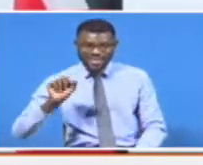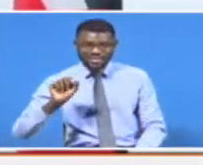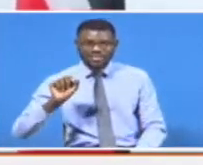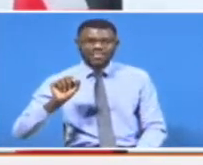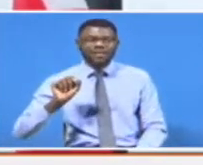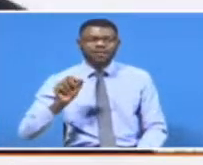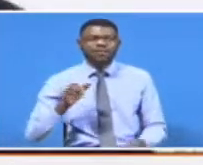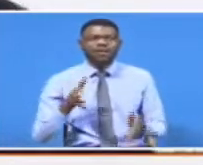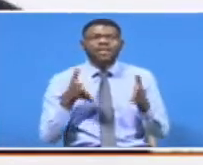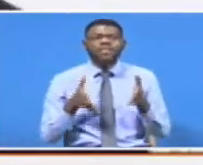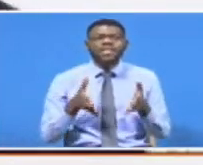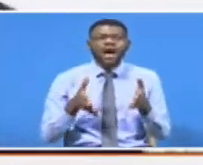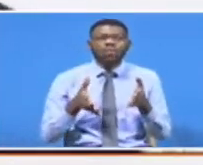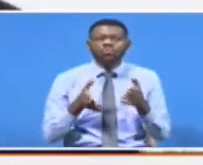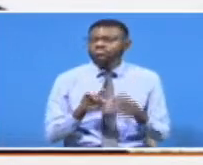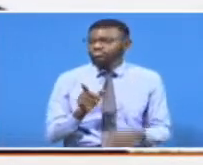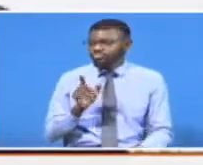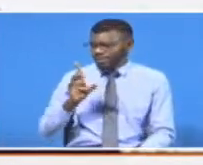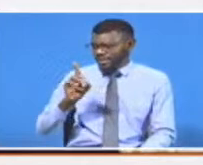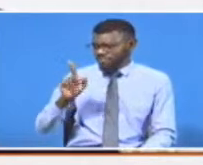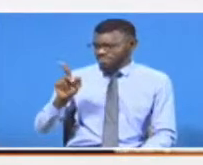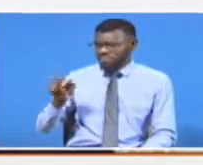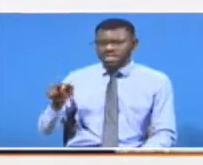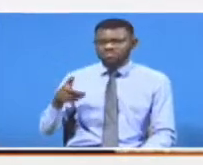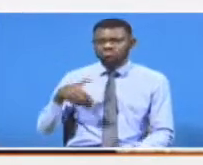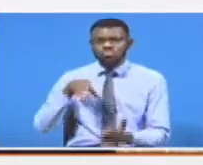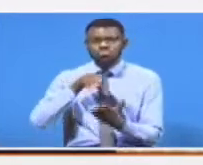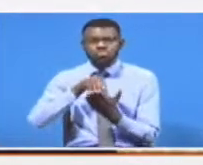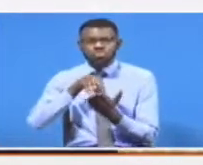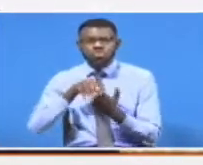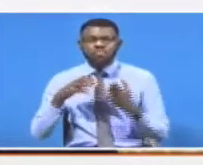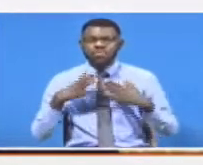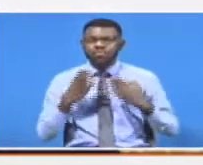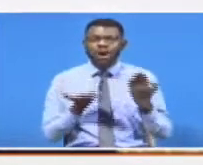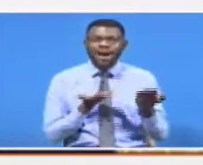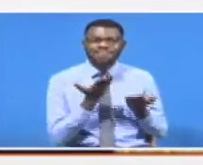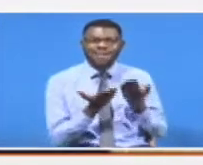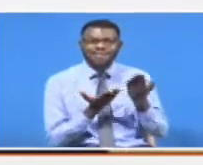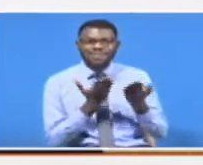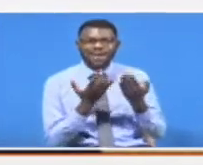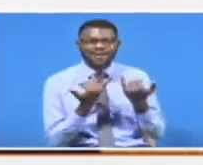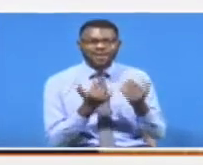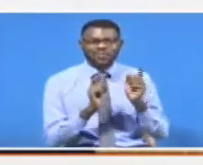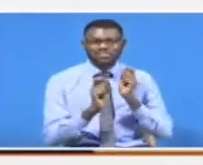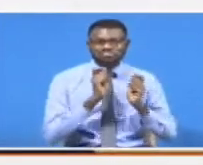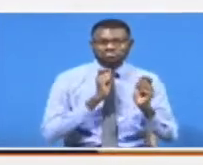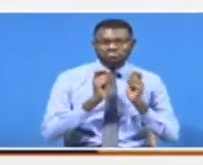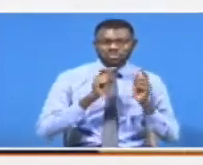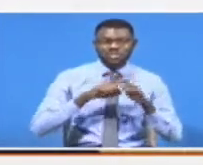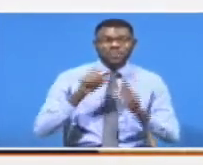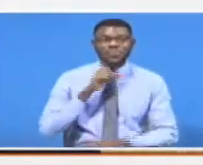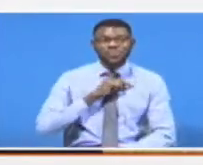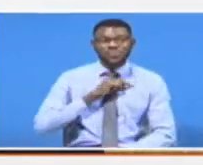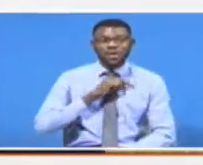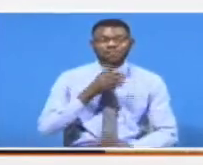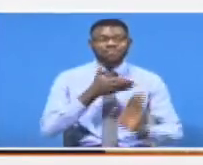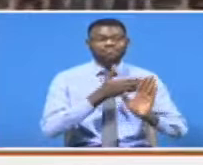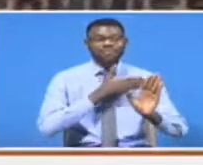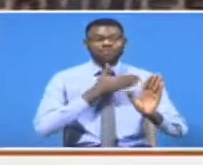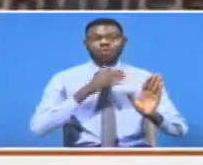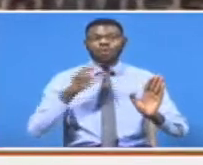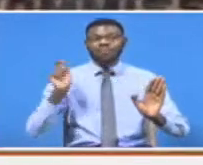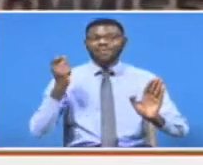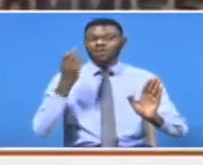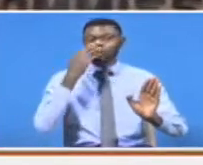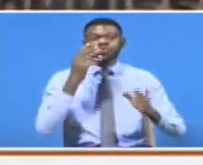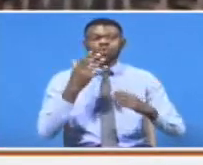NIS, safari ya kumtafuta mrithi wake imeng'oa nanga rasmi. Having been appointed. Baada ya uteuzi wa Rais William Ruto, jopo